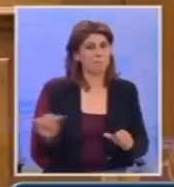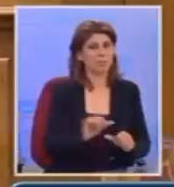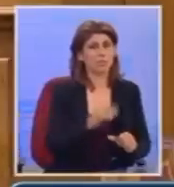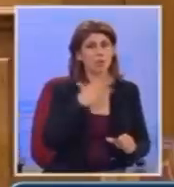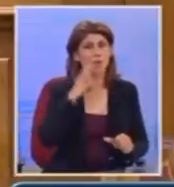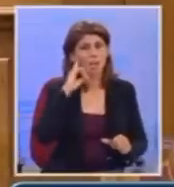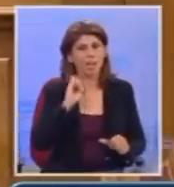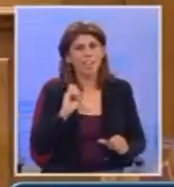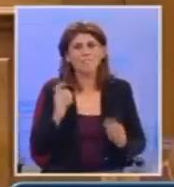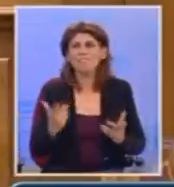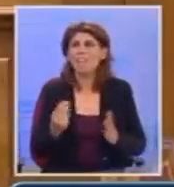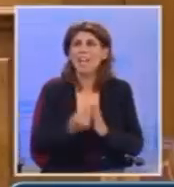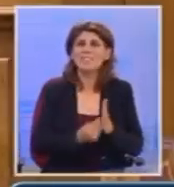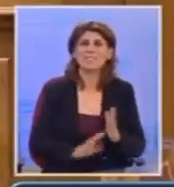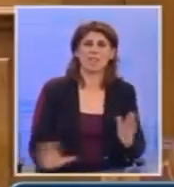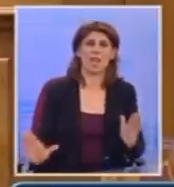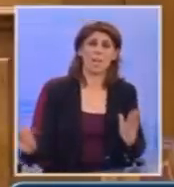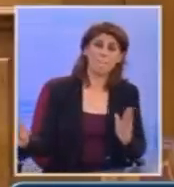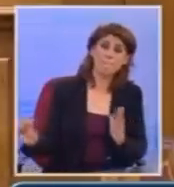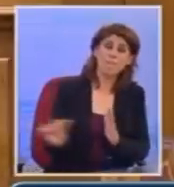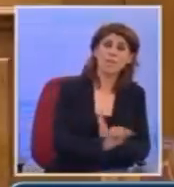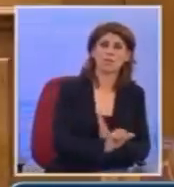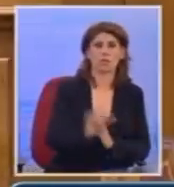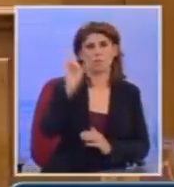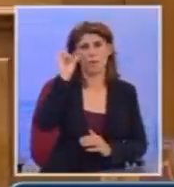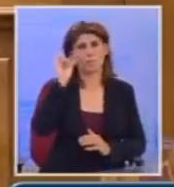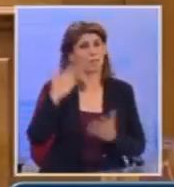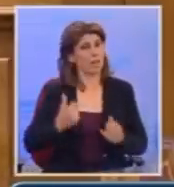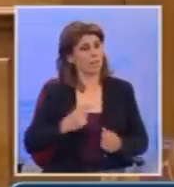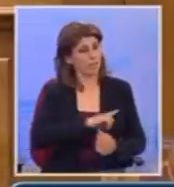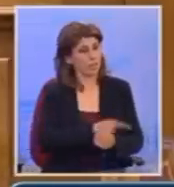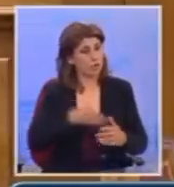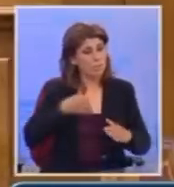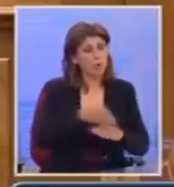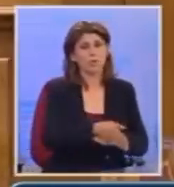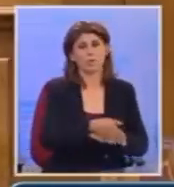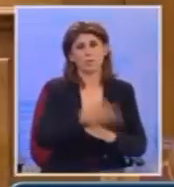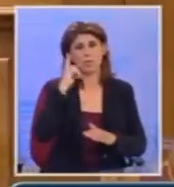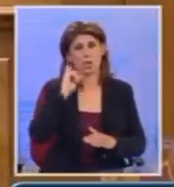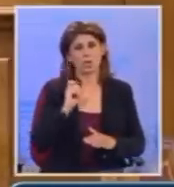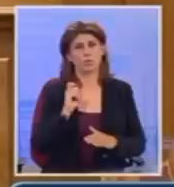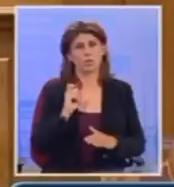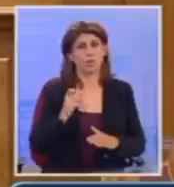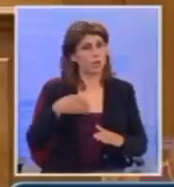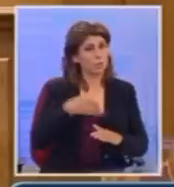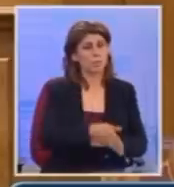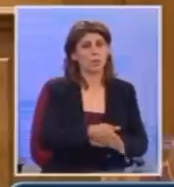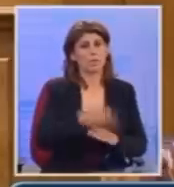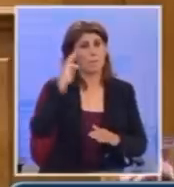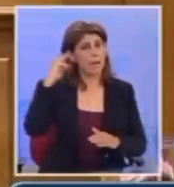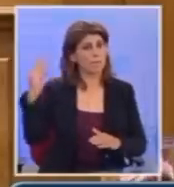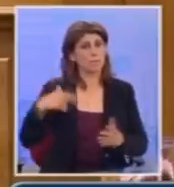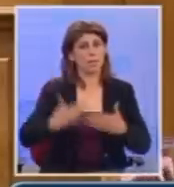είναι αυταξία, να επιστρέψουν και να έχουν τη δυνατότητα πρόσβαση στη γνώση, πρόσβαση στην ακαδημαϊκή